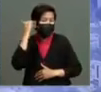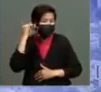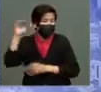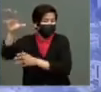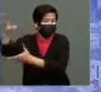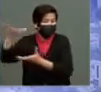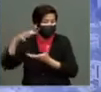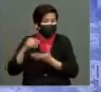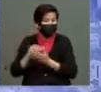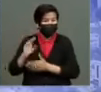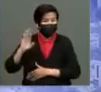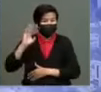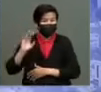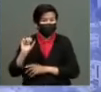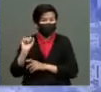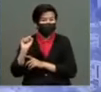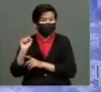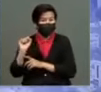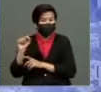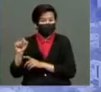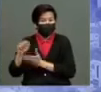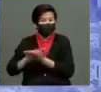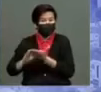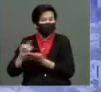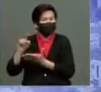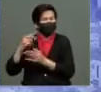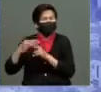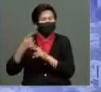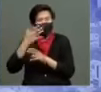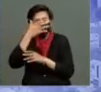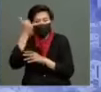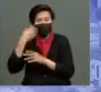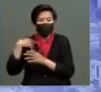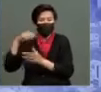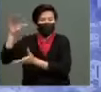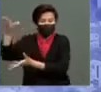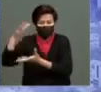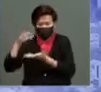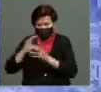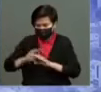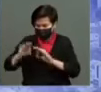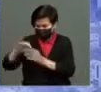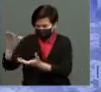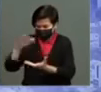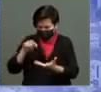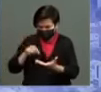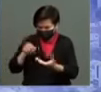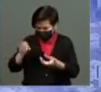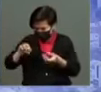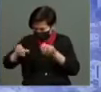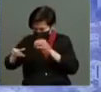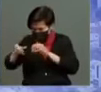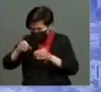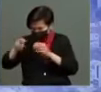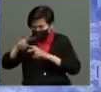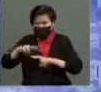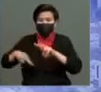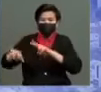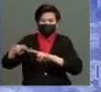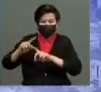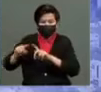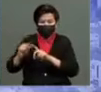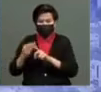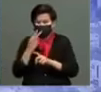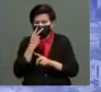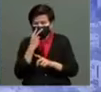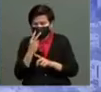ซีโนแวคที่เราต้องมาตรวจว่าประธานโทษครับของยี่ห้ออะไรไหมผมจำไม่ได้จะต้องมีการตรวจที่จะต้องดูล็อตรีลีสคือดูตัว